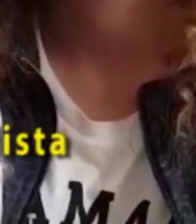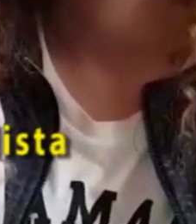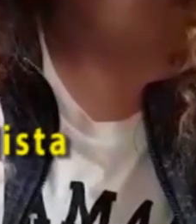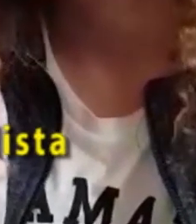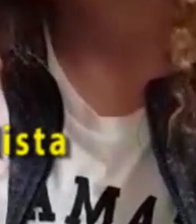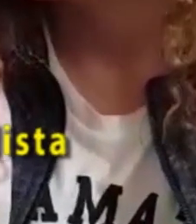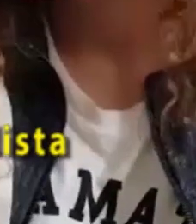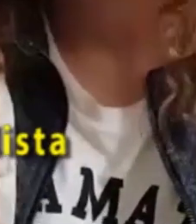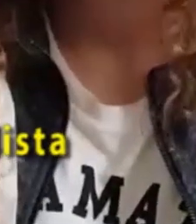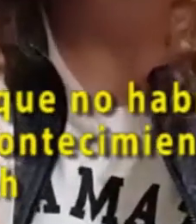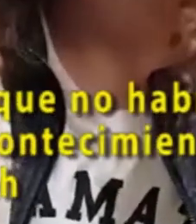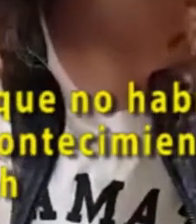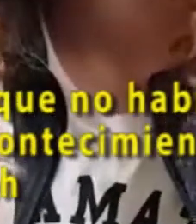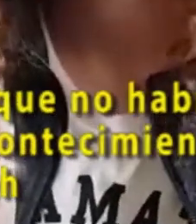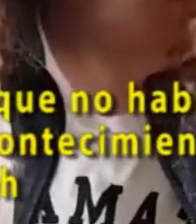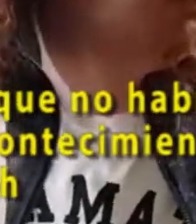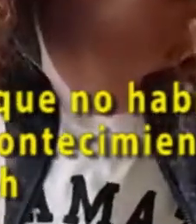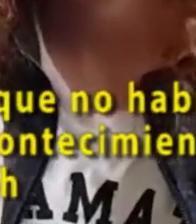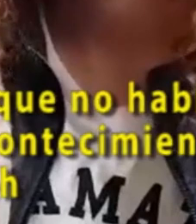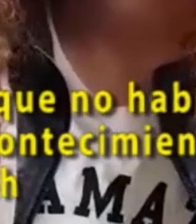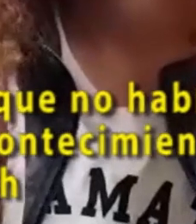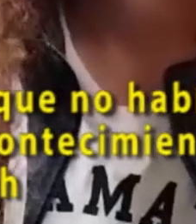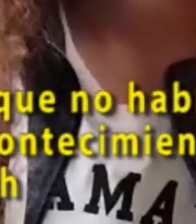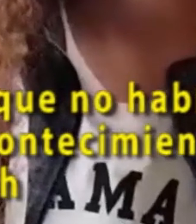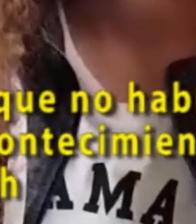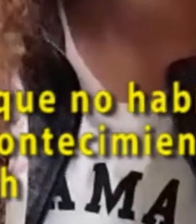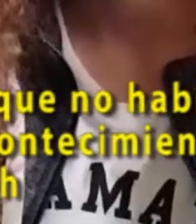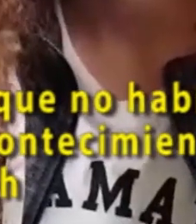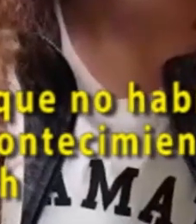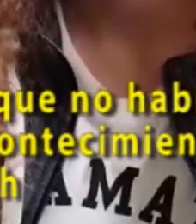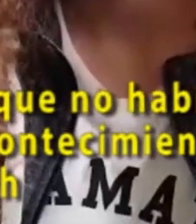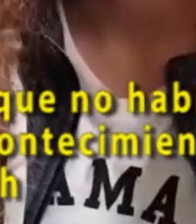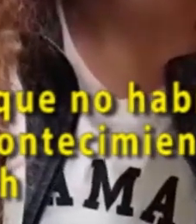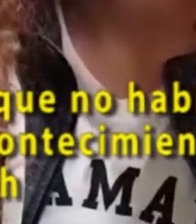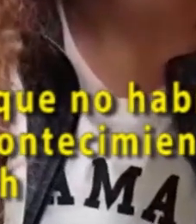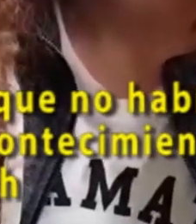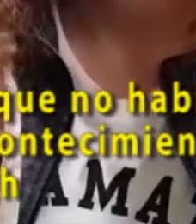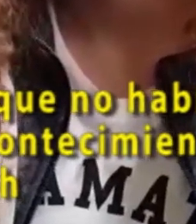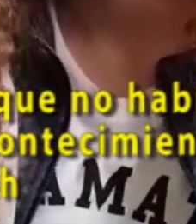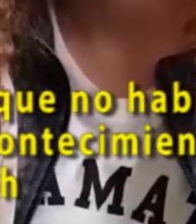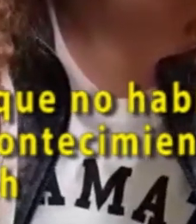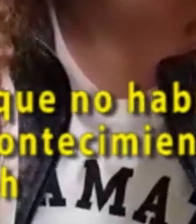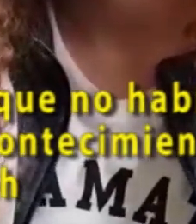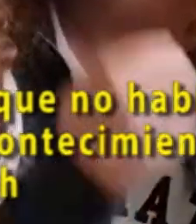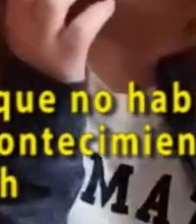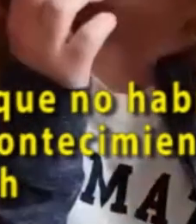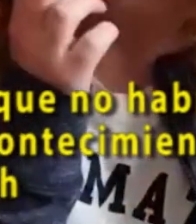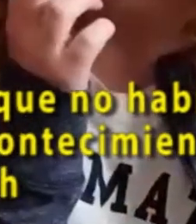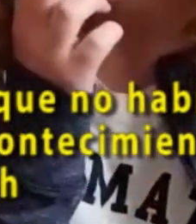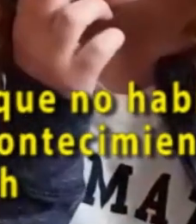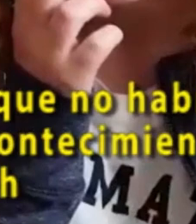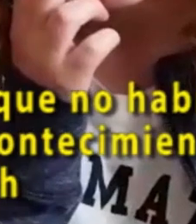7 سنين، لما شفت إنه ما في صحفيين كفاية يغطوا الأحداث اللي بتصير في قرية نبي صالح، من استشهاد